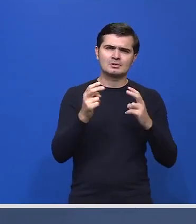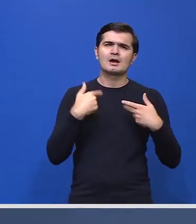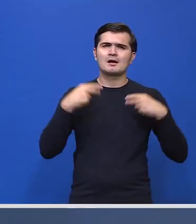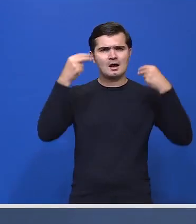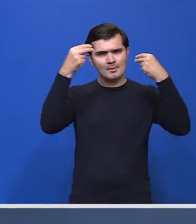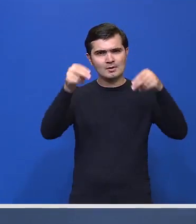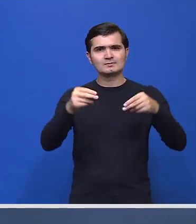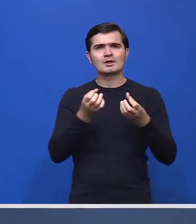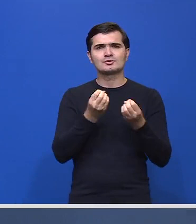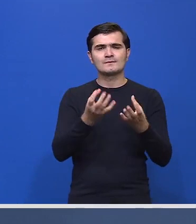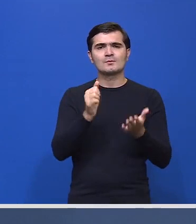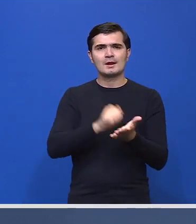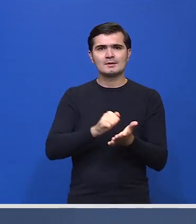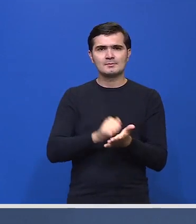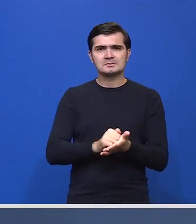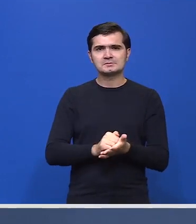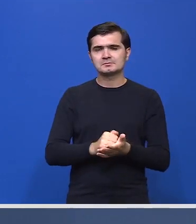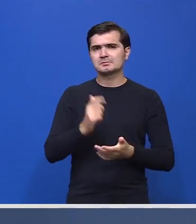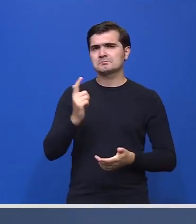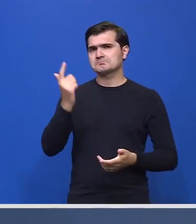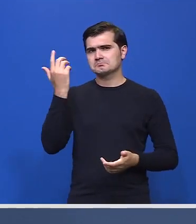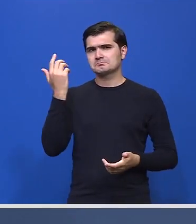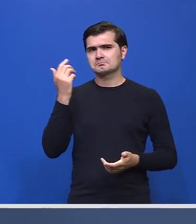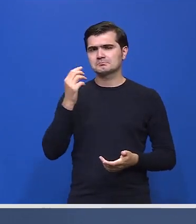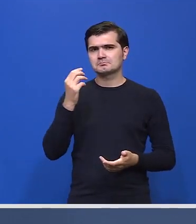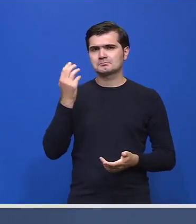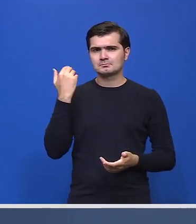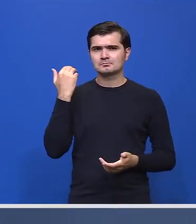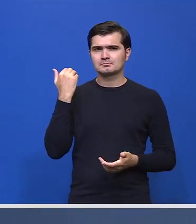de presă din de data